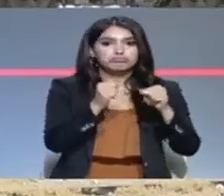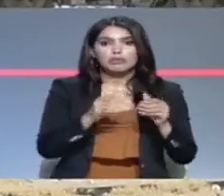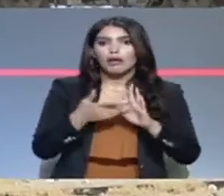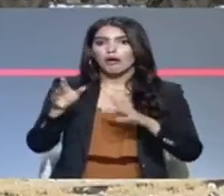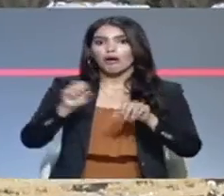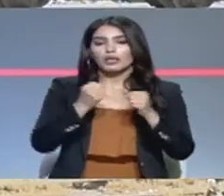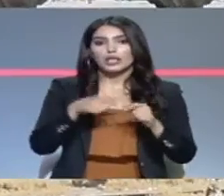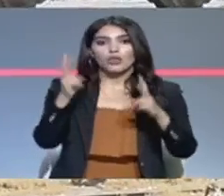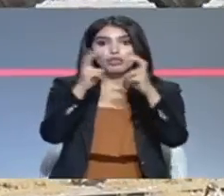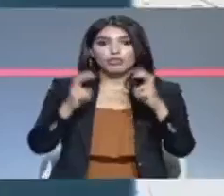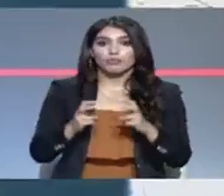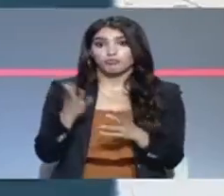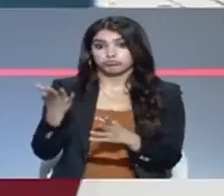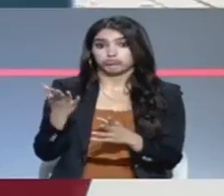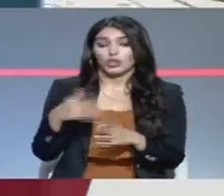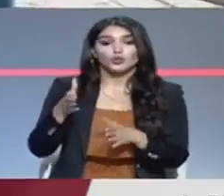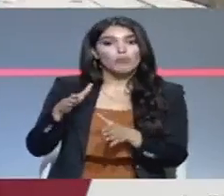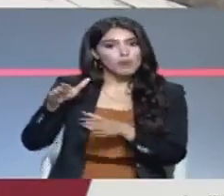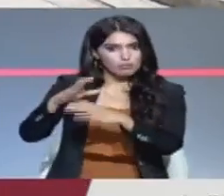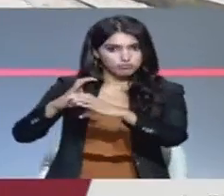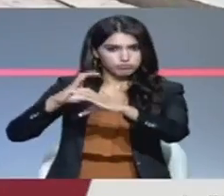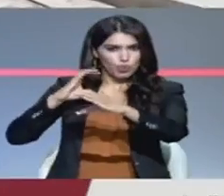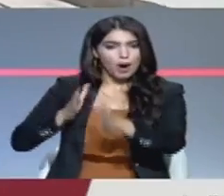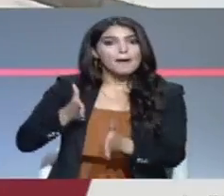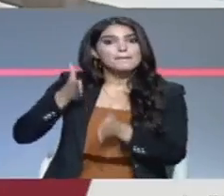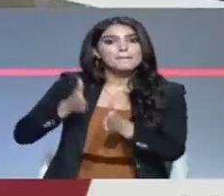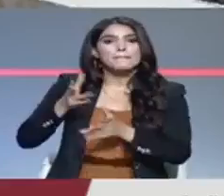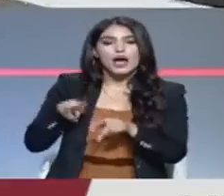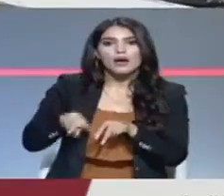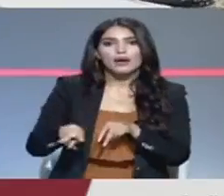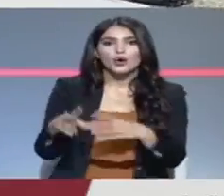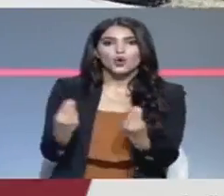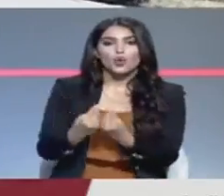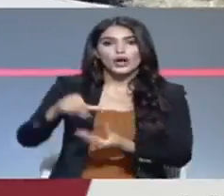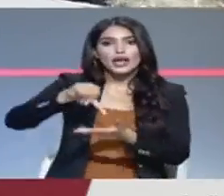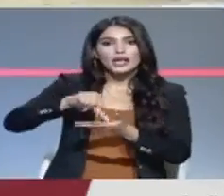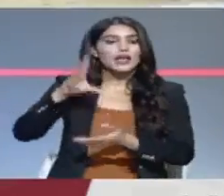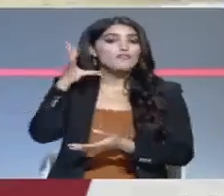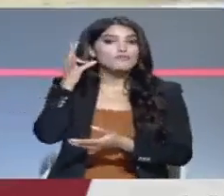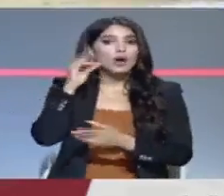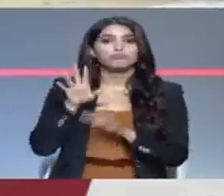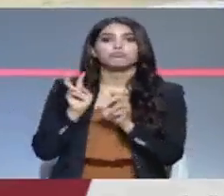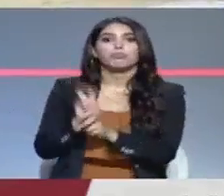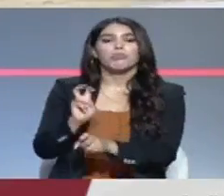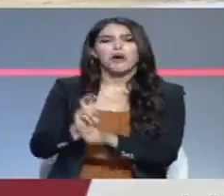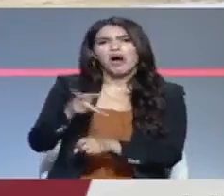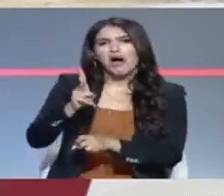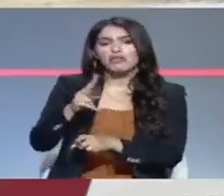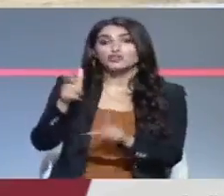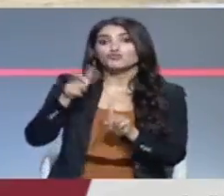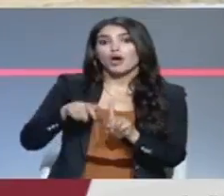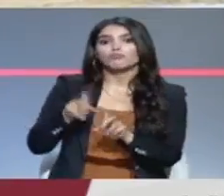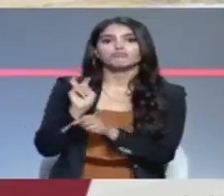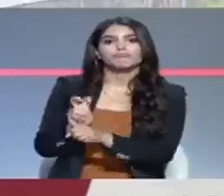وقلصوا الستاج 280 ألف. عربة رابضة على السكة الحديدية بمحطة القصرين لم تبارح مكانها منذ أكثر من